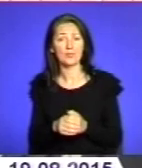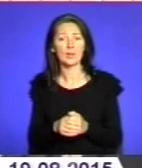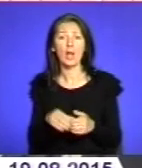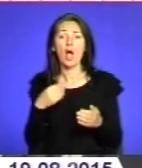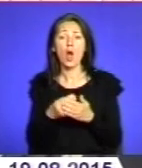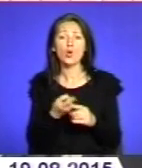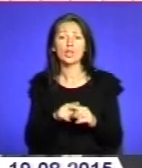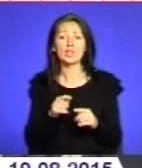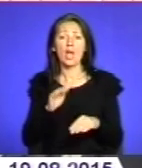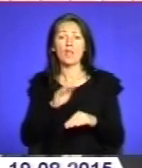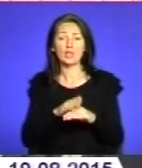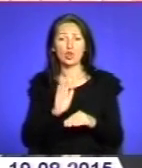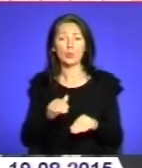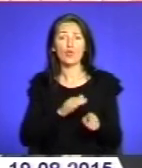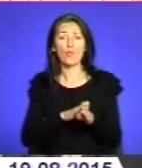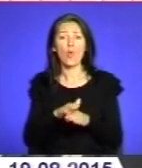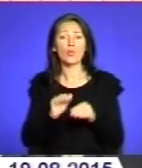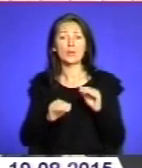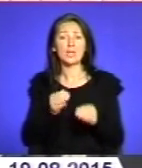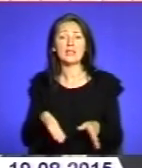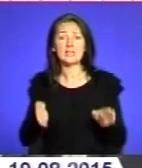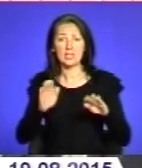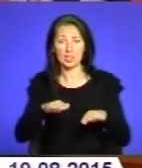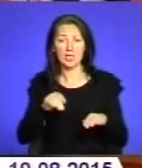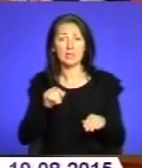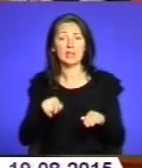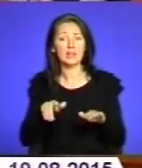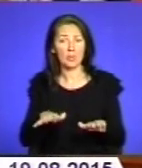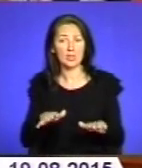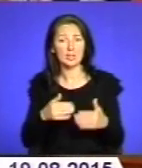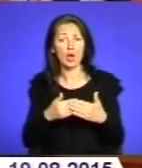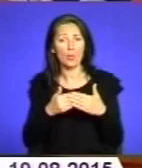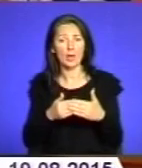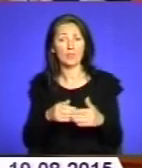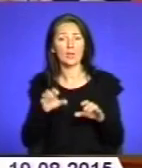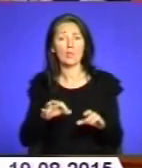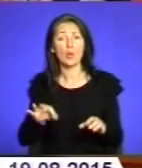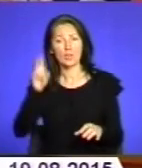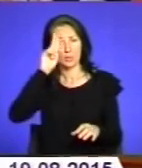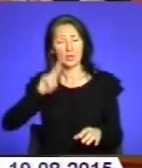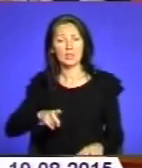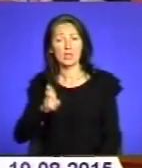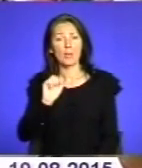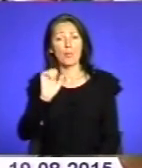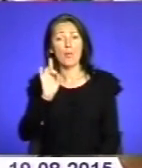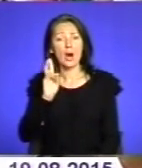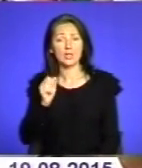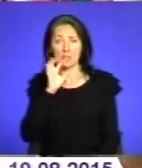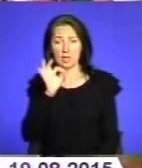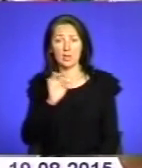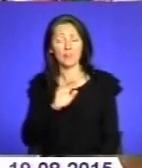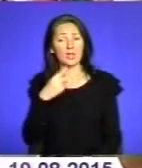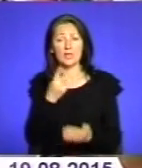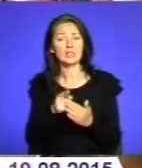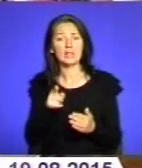Кошти ці фактично будуть в повному складі залишатися за громадами. Голова облдержадміністрації Степан Барна запевнив, що незважаючи на те, що